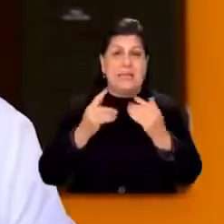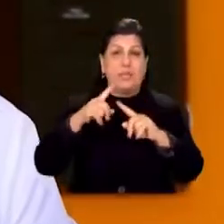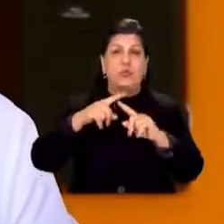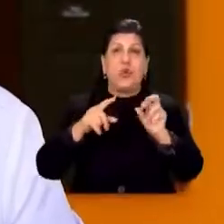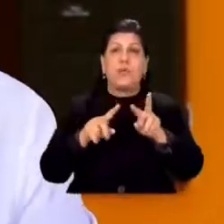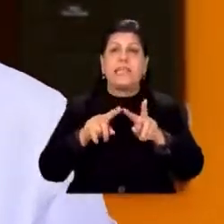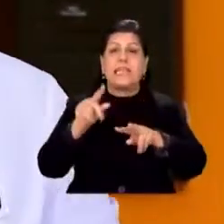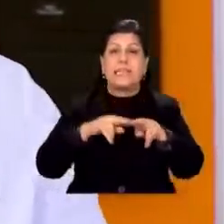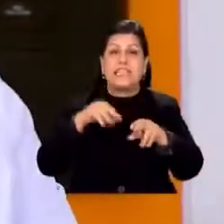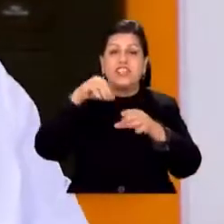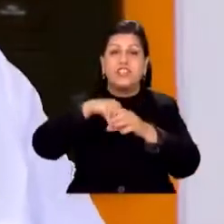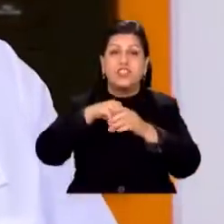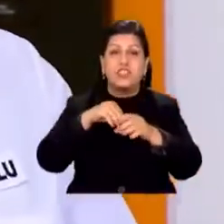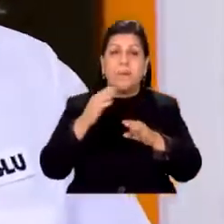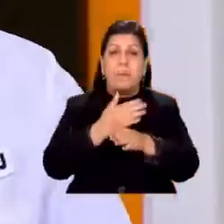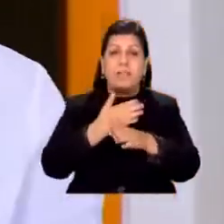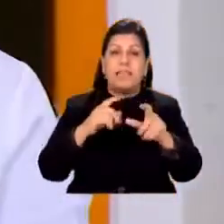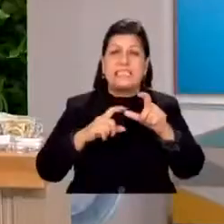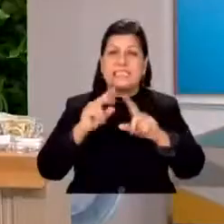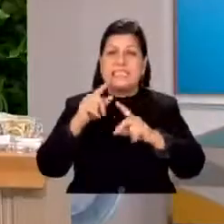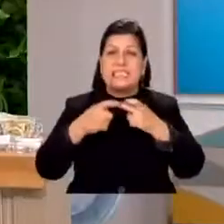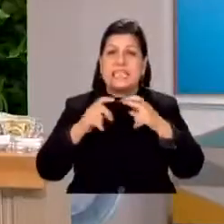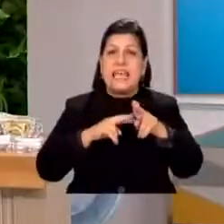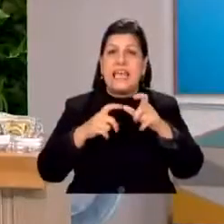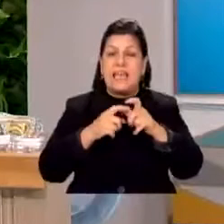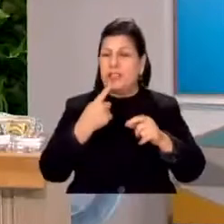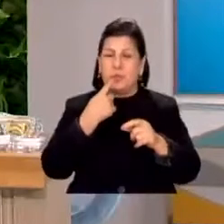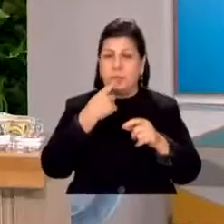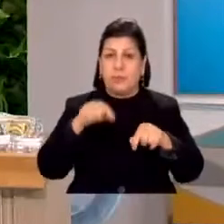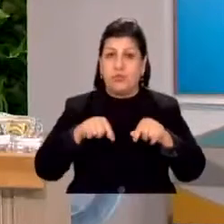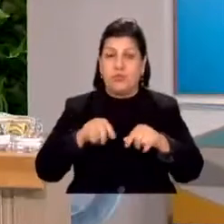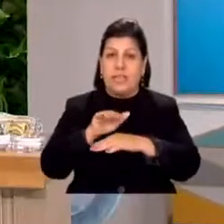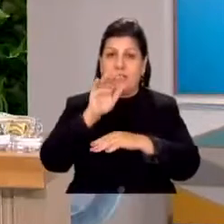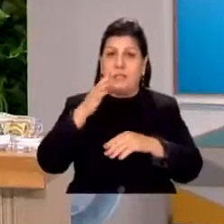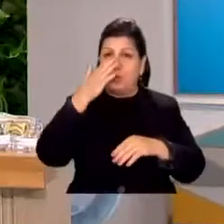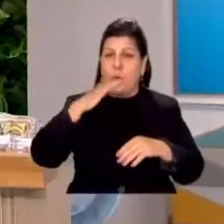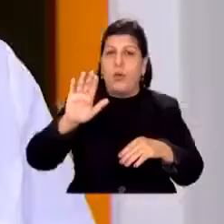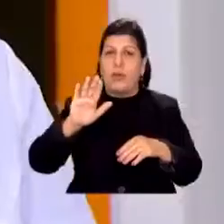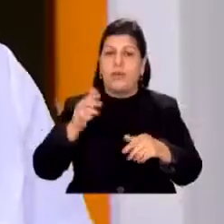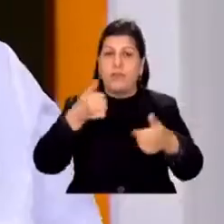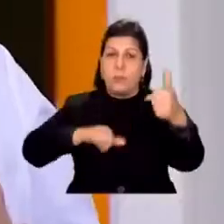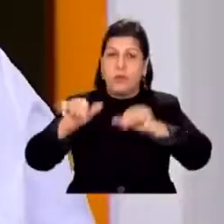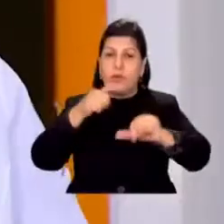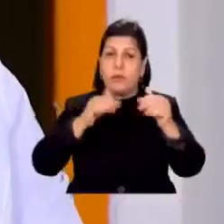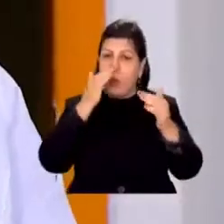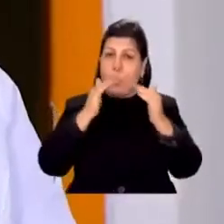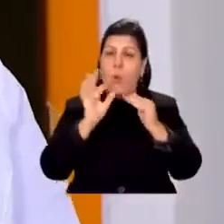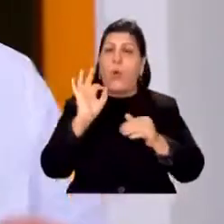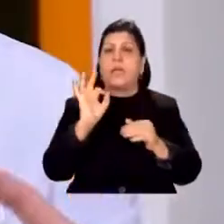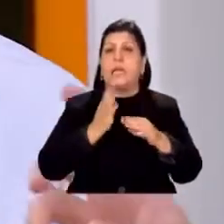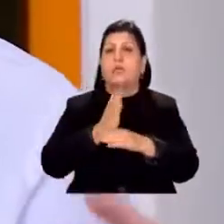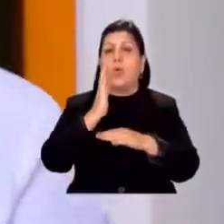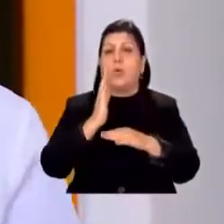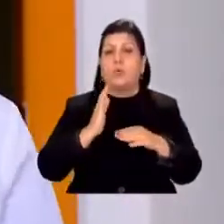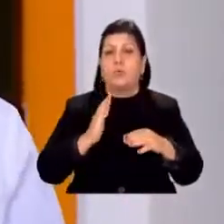Bunun içerisindeki etken maddemiz sirke. Ama nasıl bir sirke? Bugüne yaşayan, doğal fermentasyonla elde edilmiş organik bir sirke olmalı.